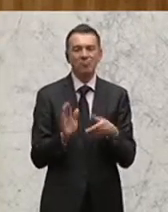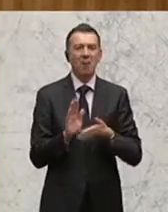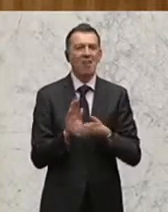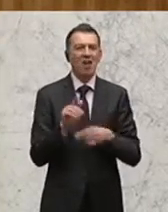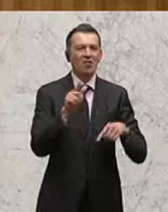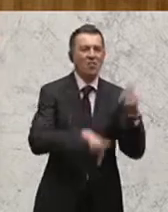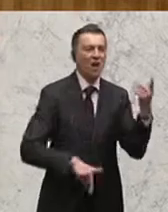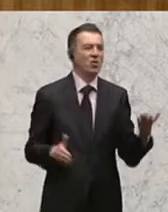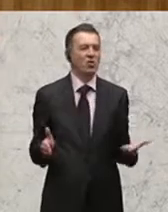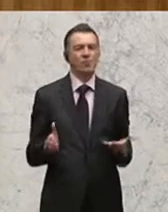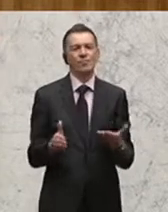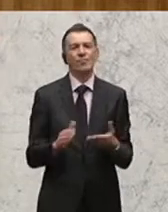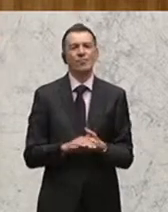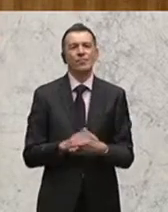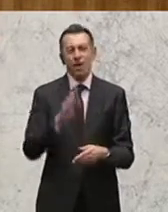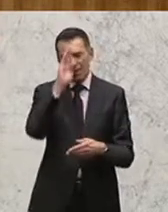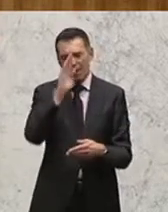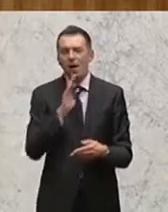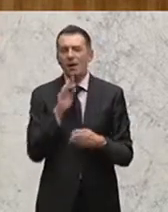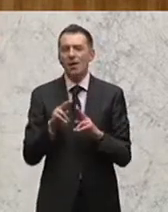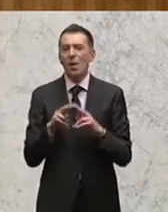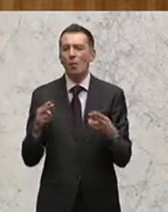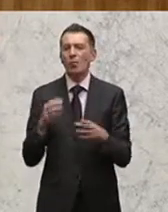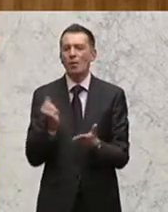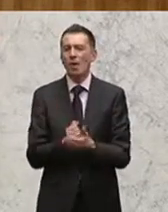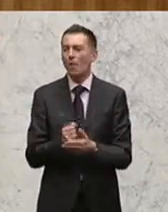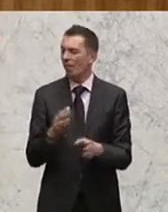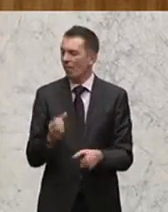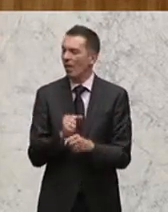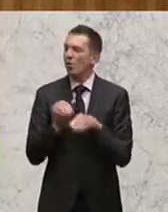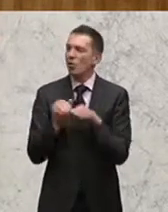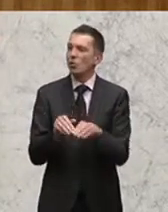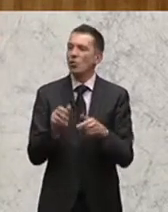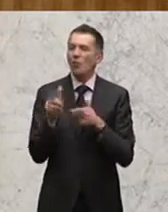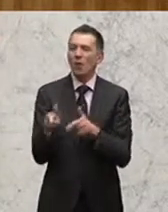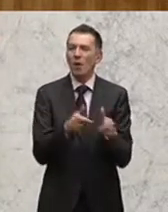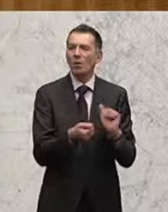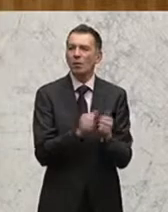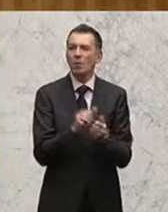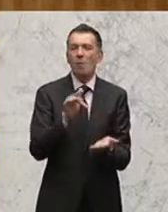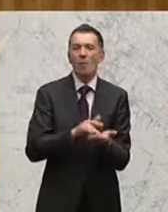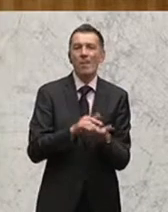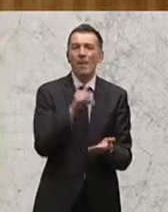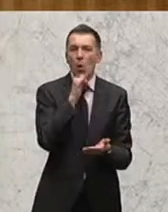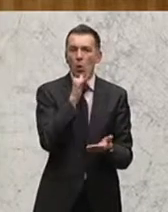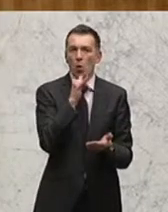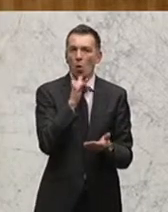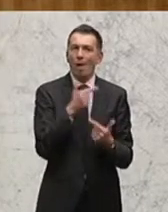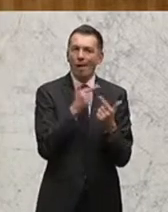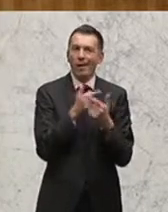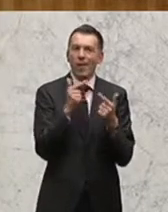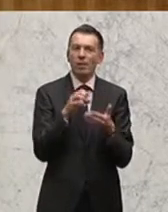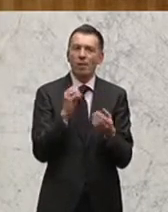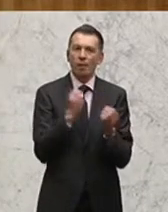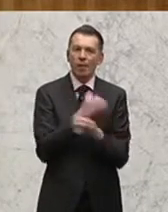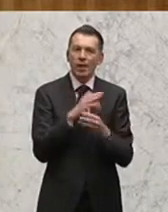Und der Direktor des Bundesamtes für Verfassungsschutz und Terrorismusbekämpfung hat erst Mitte Oktober auch in den Medien erklärt, dass